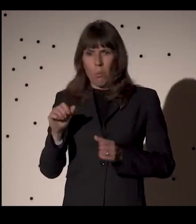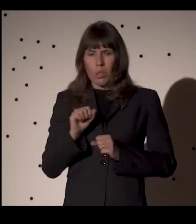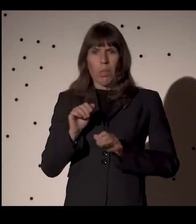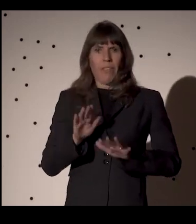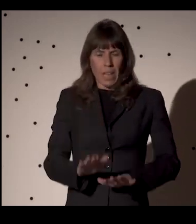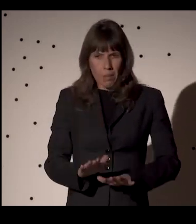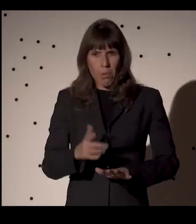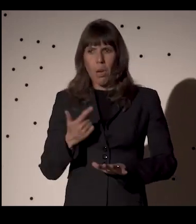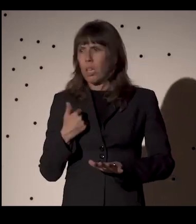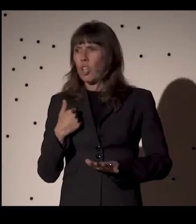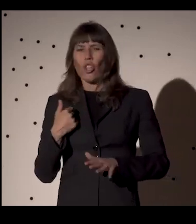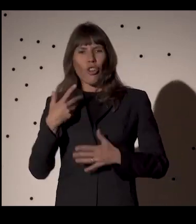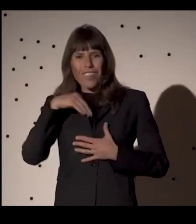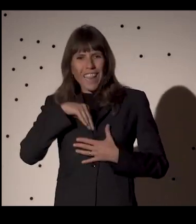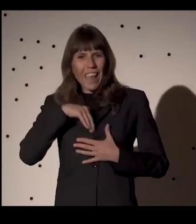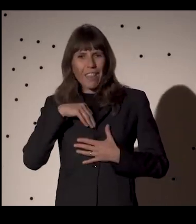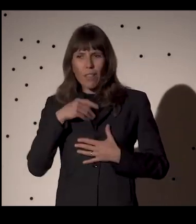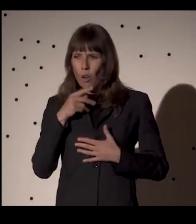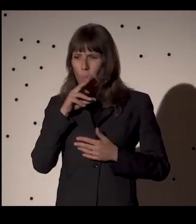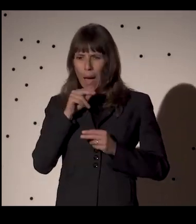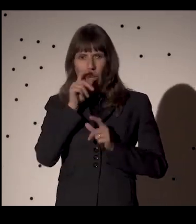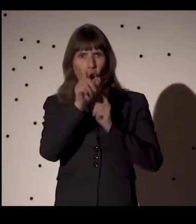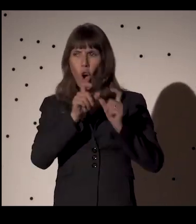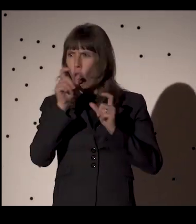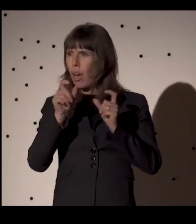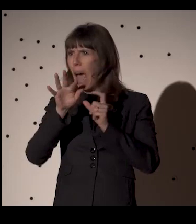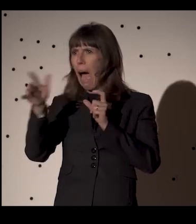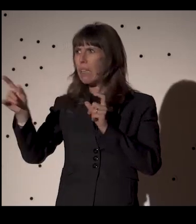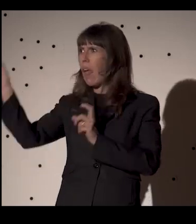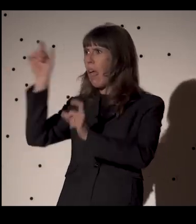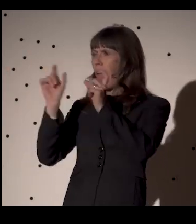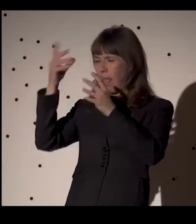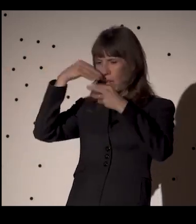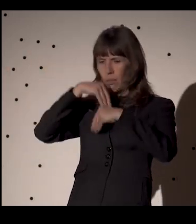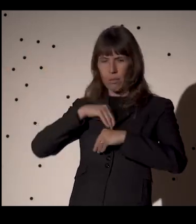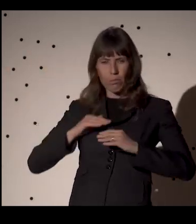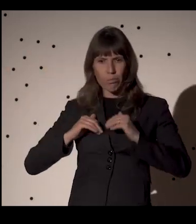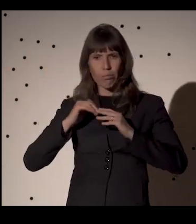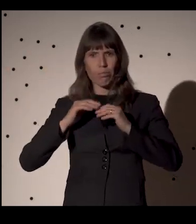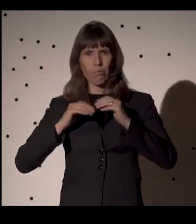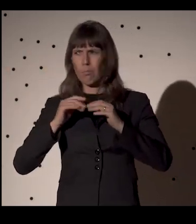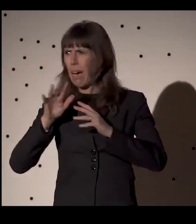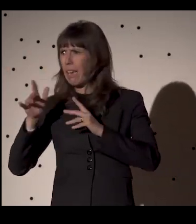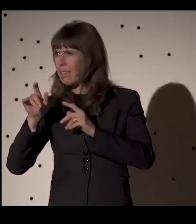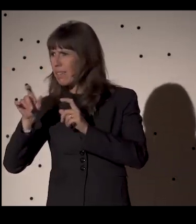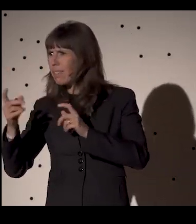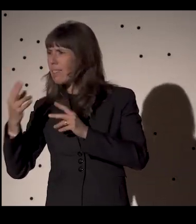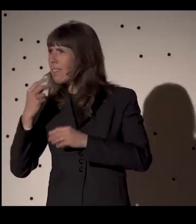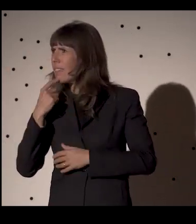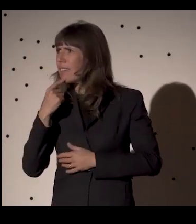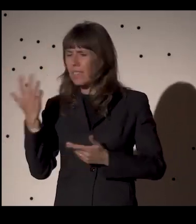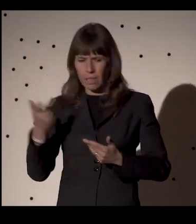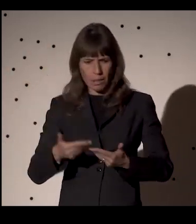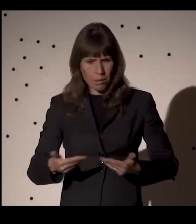Io sono di parole sono fatto di parole delle parole degli altri Quali altri e anche il posto l'aria i muri